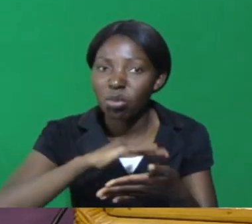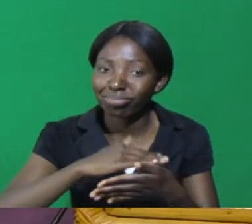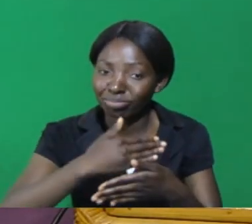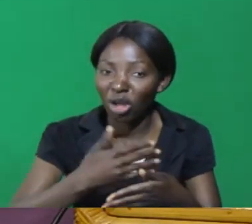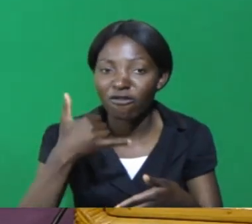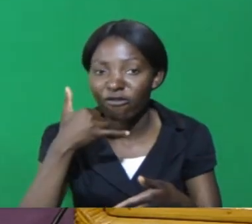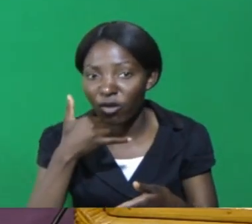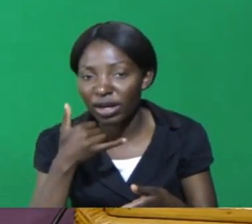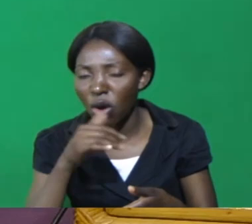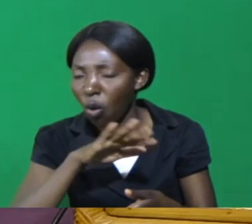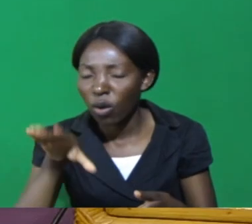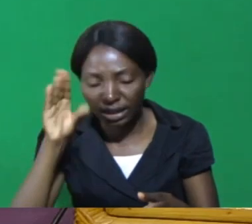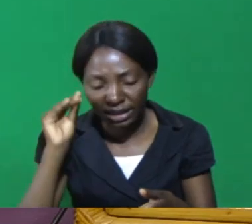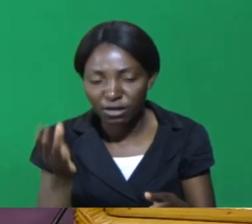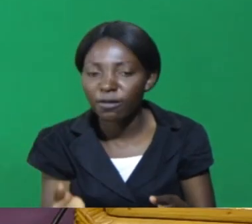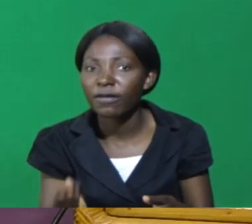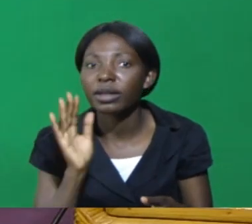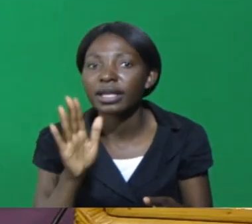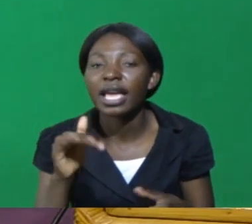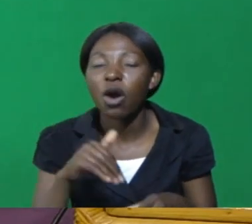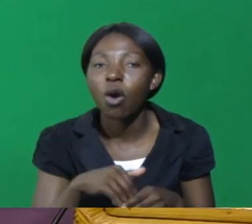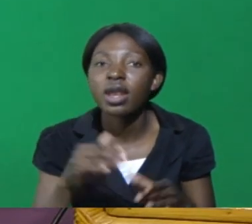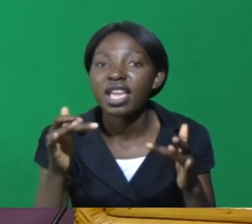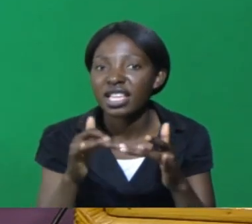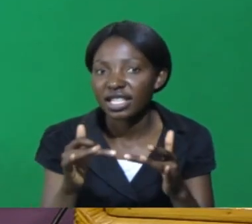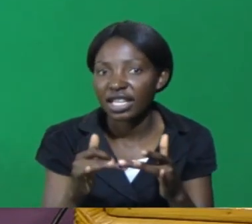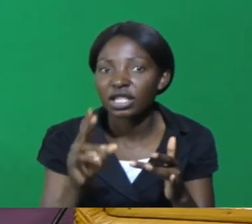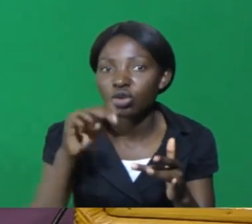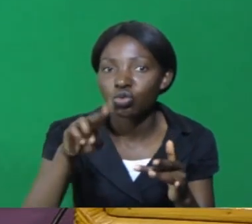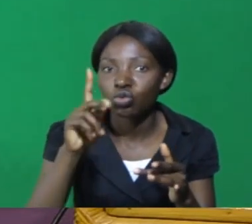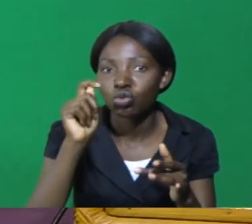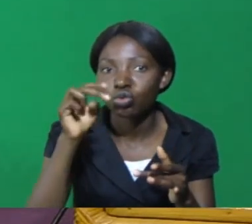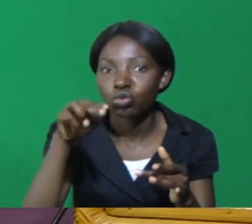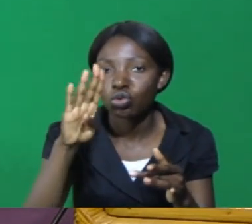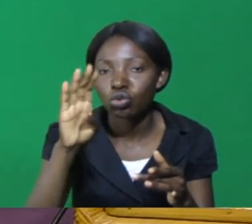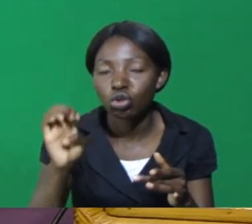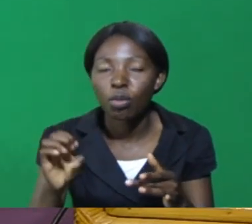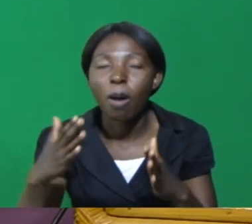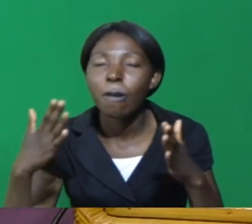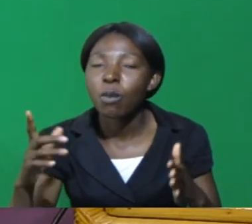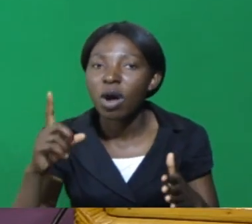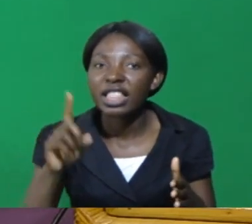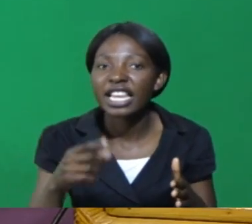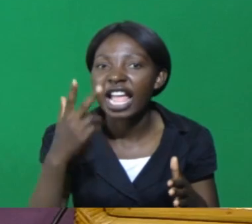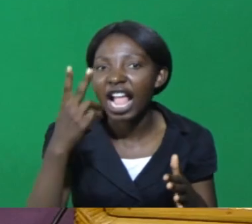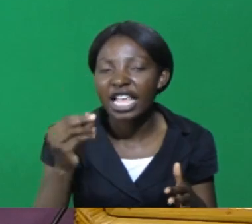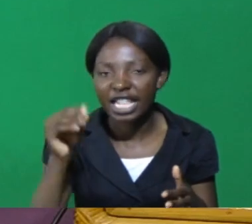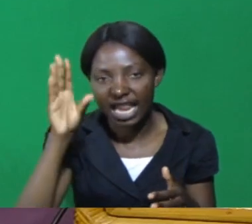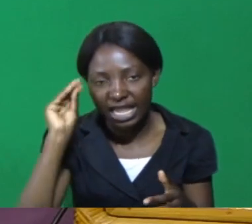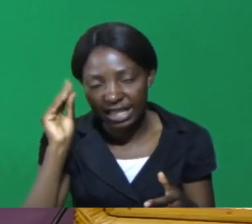kutora zvidzidzo zvese. Iye zvine izvi paYouTube pane zvidzidzo zvinotopfuura 80 makumi masere.